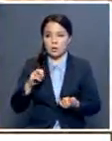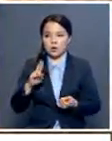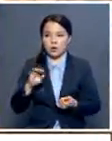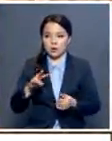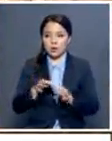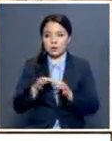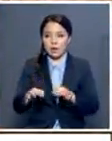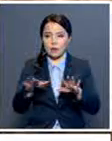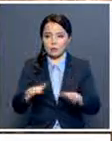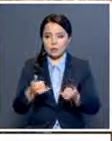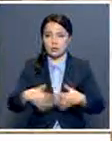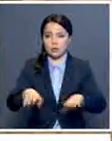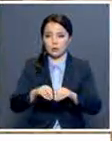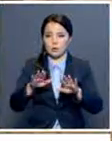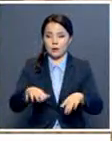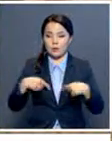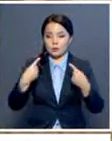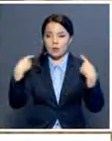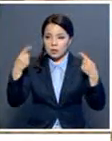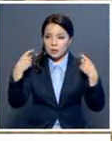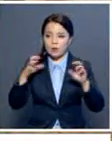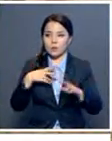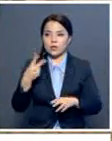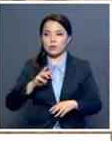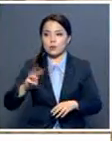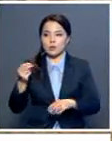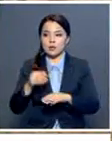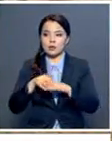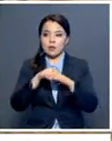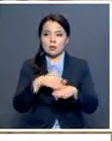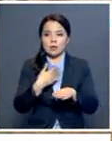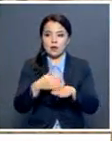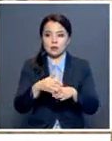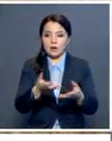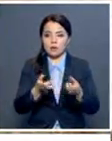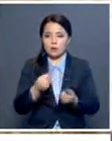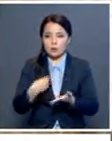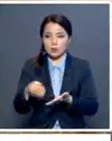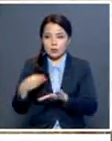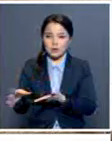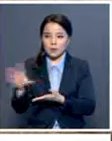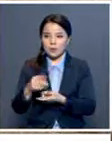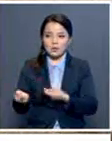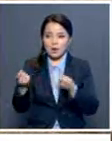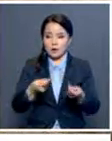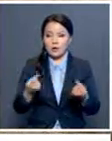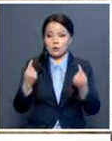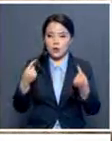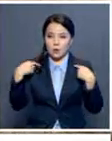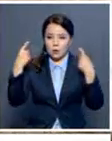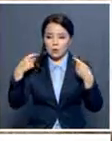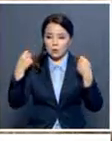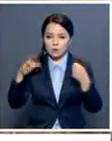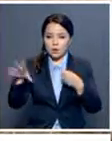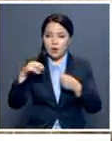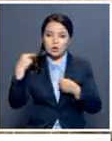Джафар Юнусовтың отары. Мұнша қойдың бәрін былтыр 20 миллион теңге жеңілдетілген несиеге сатып алған. Асыл тұқымды Еділбай қошқарларын Ақтөбе